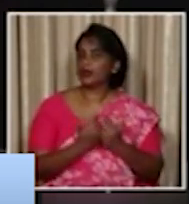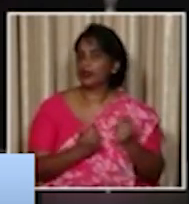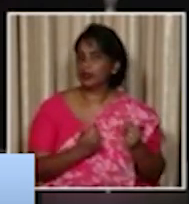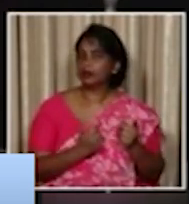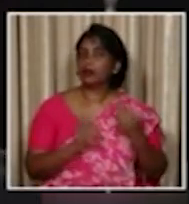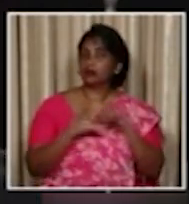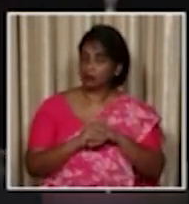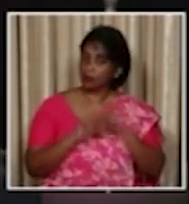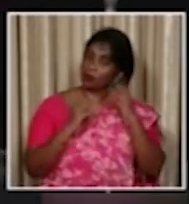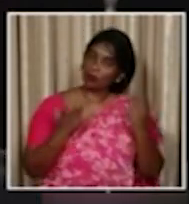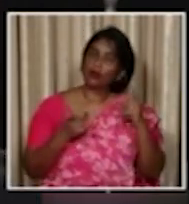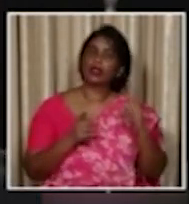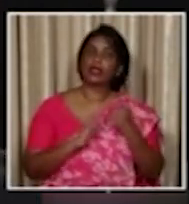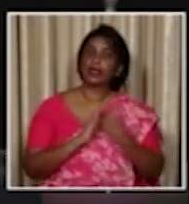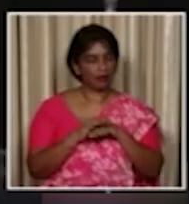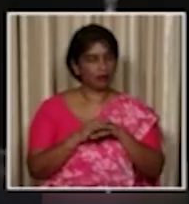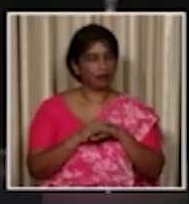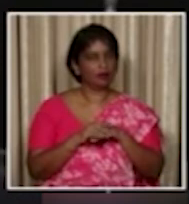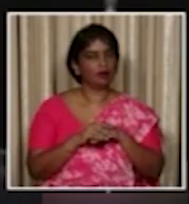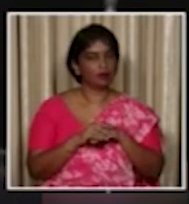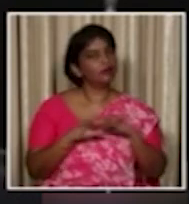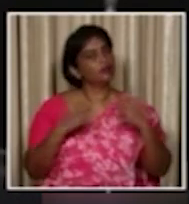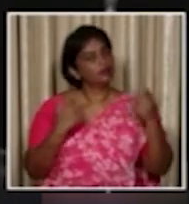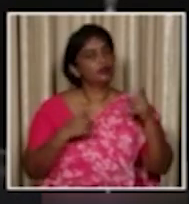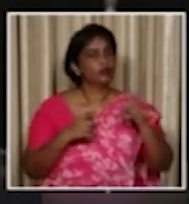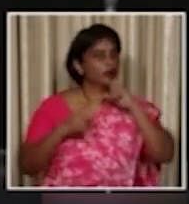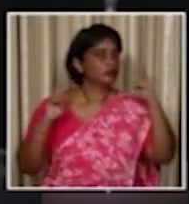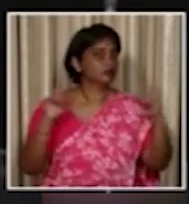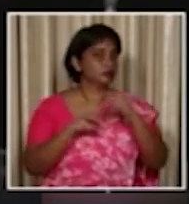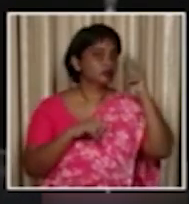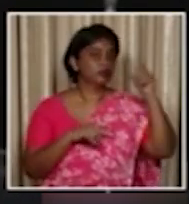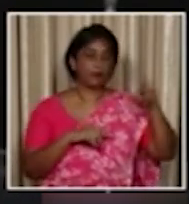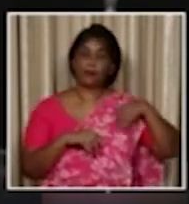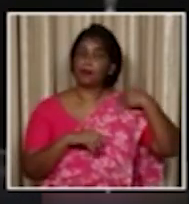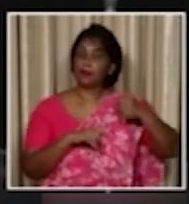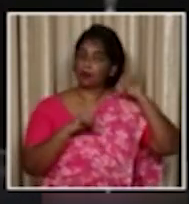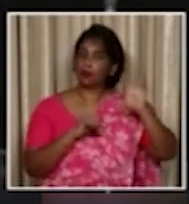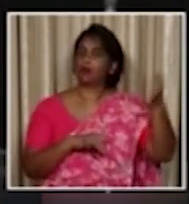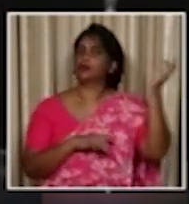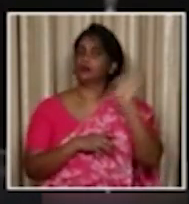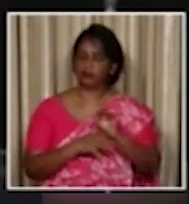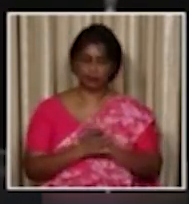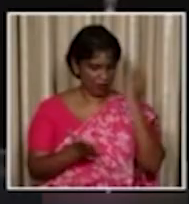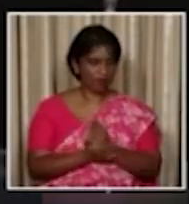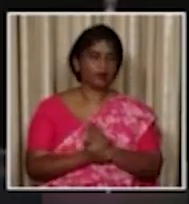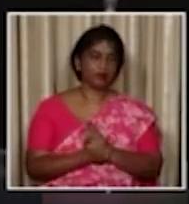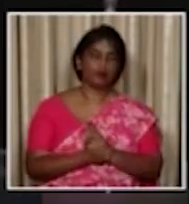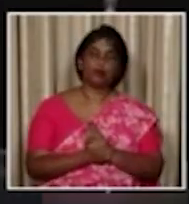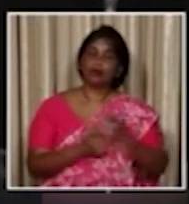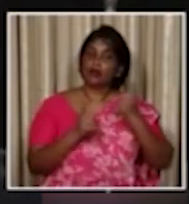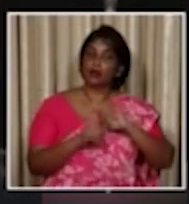එතෙන්ට පුරප්පාඩු වලට එක්ක නීතිපතියකින් එන්න ඕනේ. එහෙම නැත්නම් අභියාචනාධිකරණයේ ජ්‍යෙෂ්ඨත්වය අනුව උඩට එන්න ඕනේ. ඒක නවත්තලා